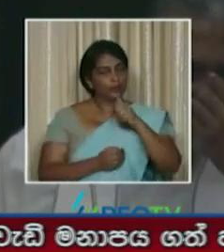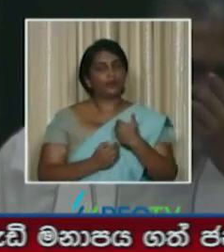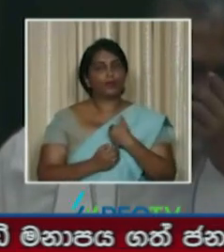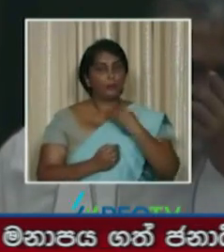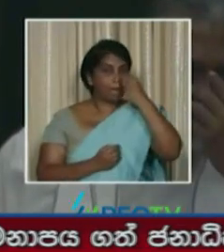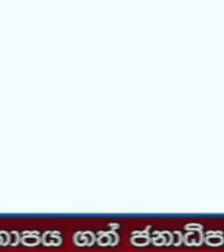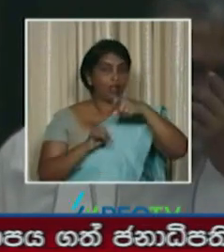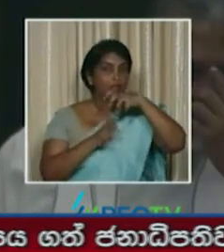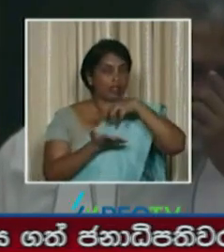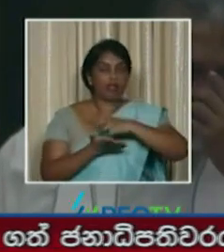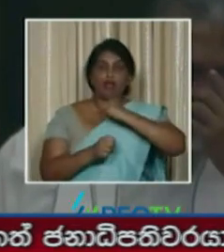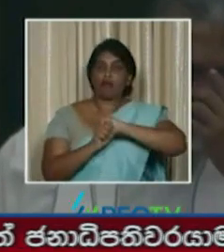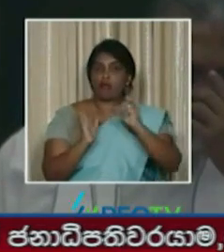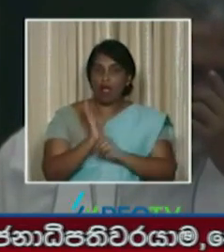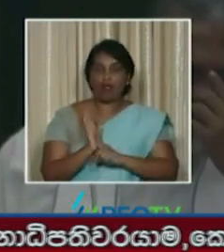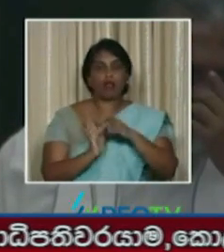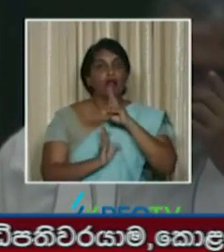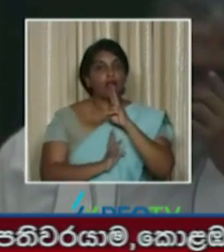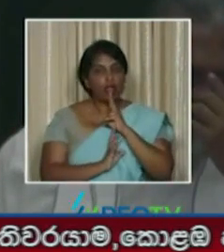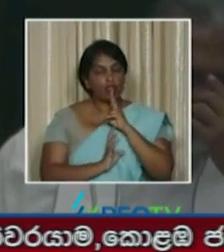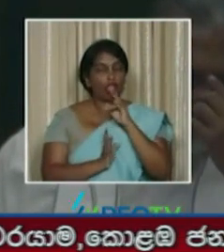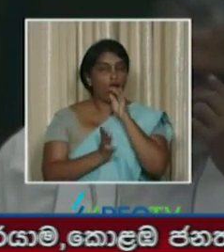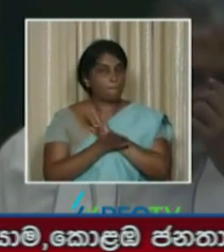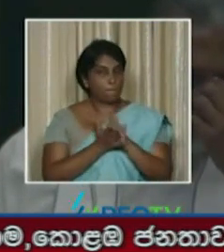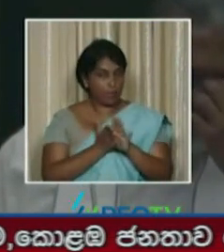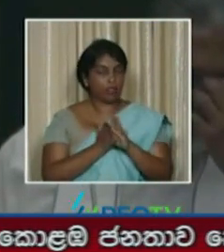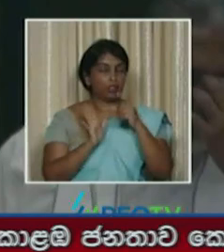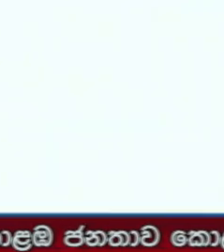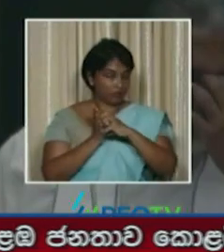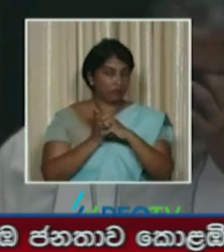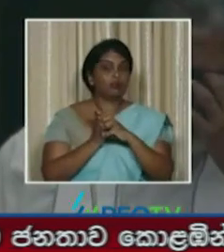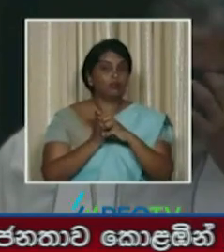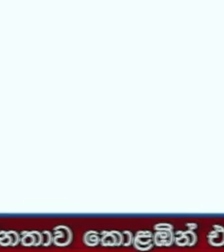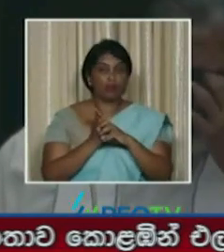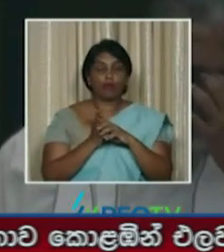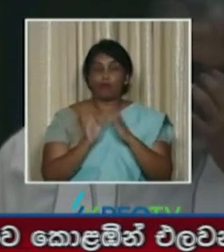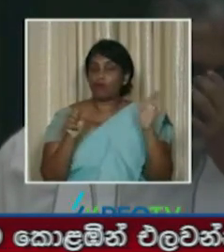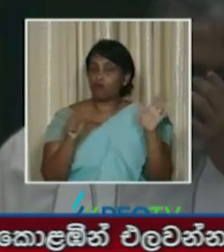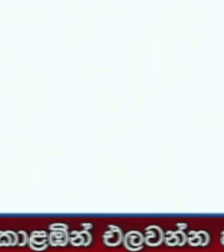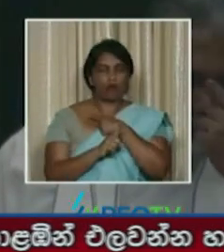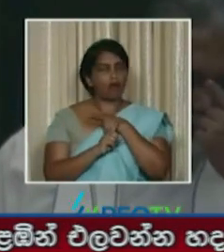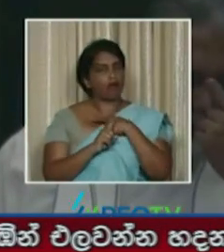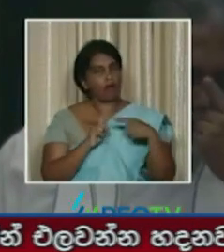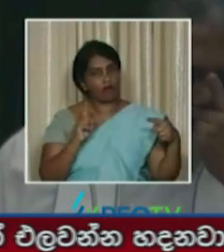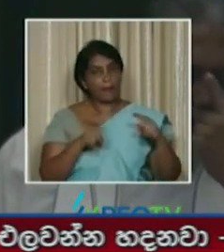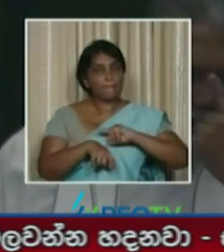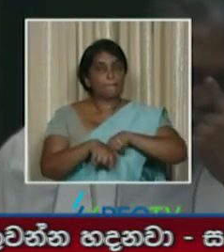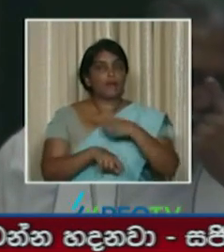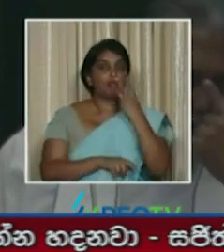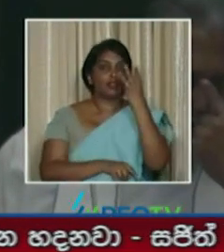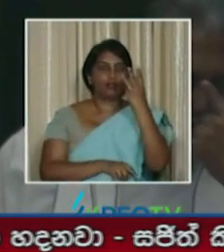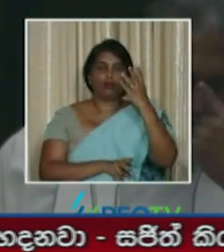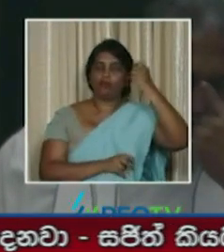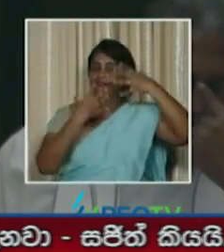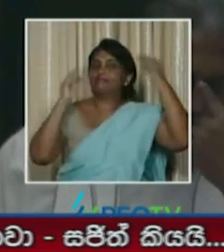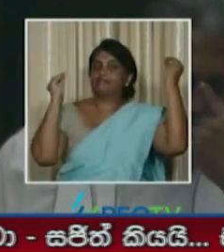මාතර දිස්ත්‍රික්කය, ගාල්ල දිස්ත්‍රික්කය, රත්නපුර දිස්ත්‍රික්කය, හම්බන්තොට දිස්ත්‍රික්කය කියන දිස්ත්‍රික්කවල පූර්ණ වශයෙන් හෝ අර්ධ වශයෙන් පැය 3ක විදුලි